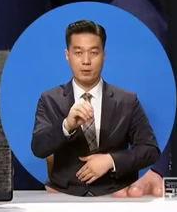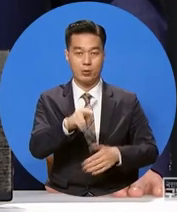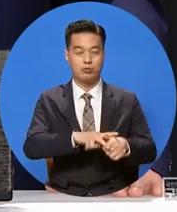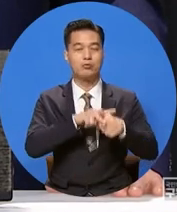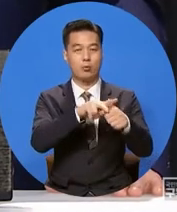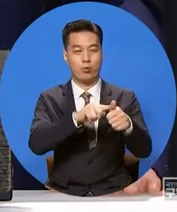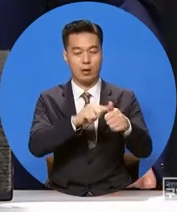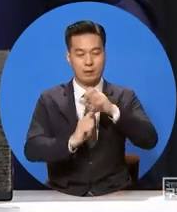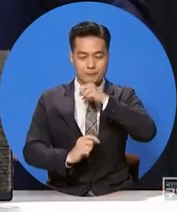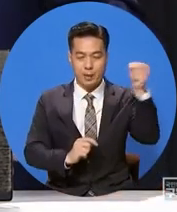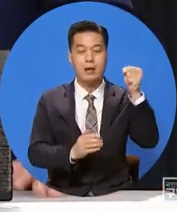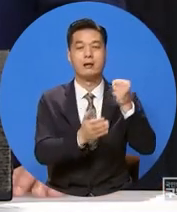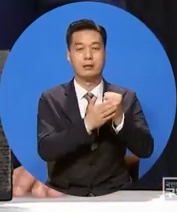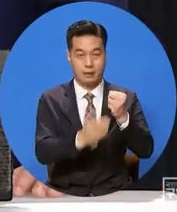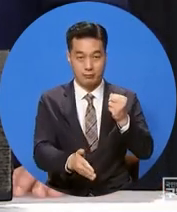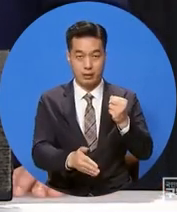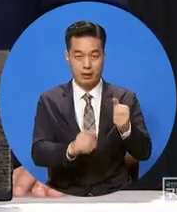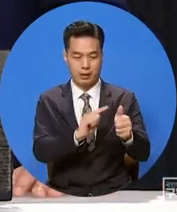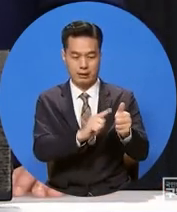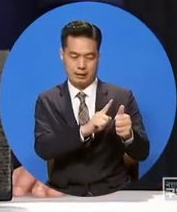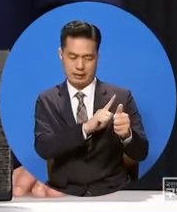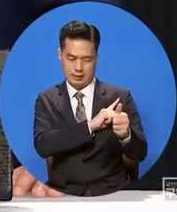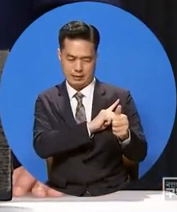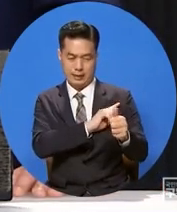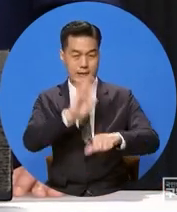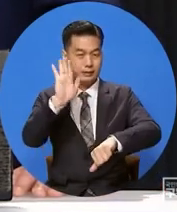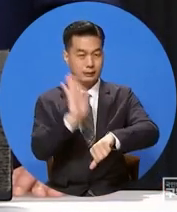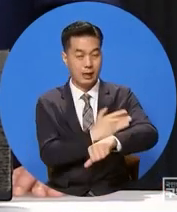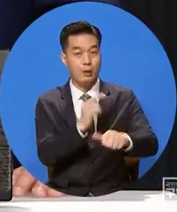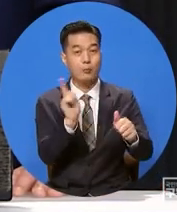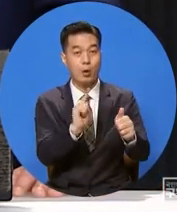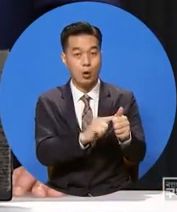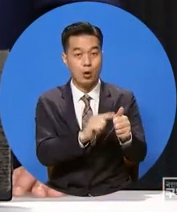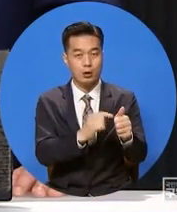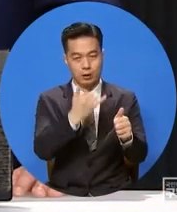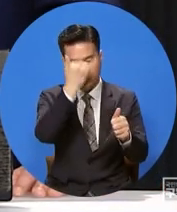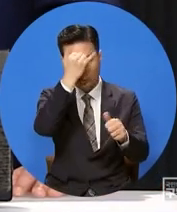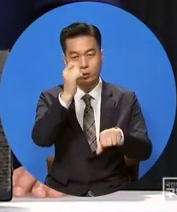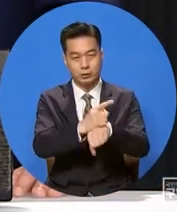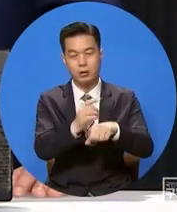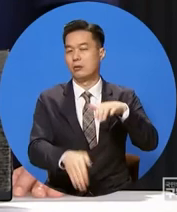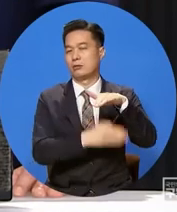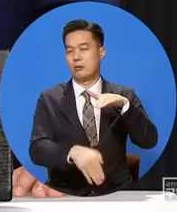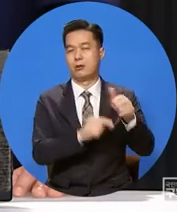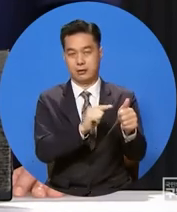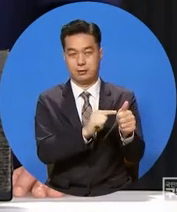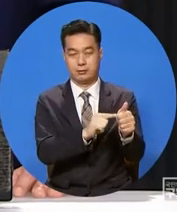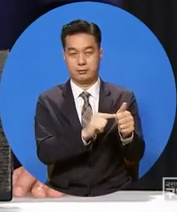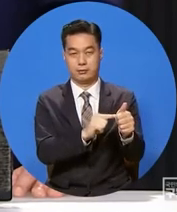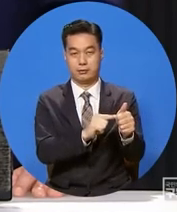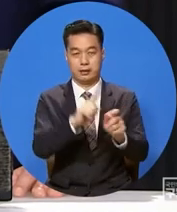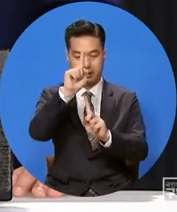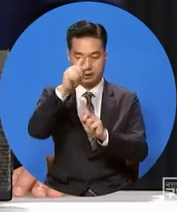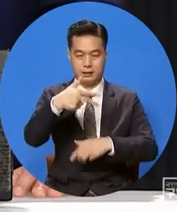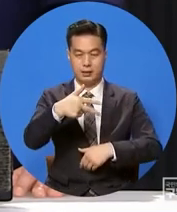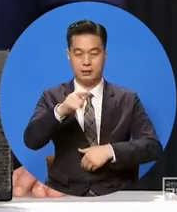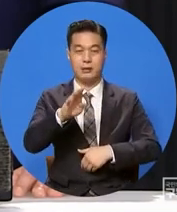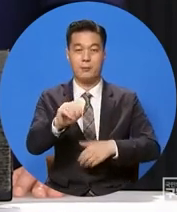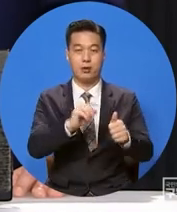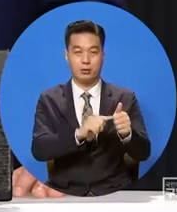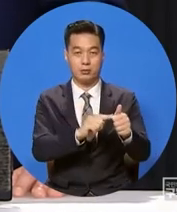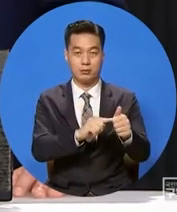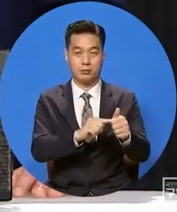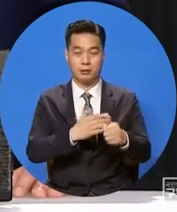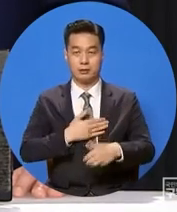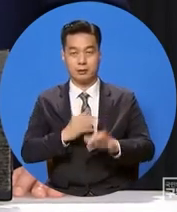네. 이재명 후보한테 가장 문제되는 게 도덕성입니다. 네? 도덕성은 제가 볼 때